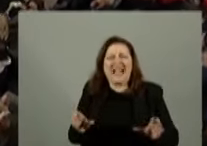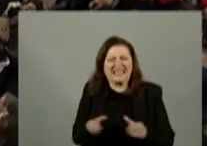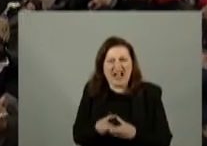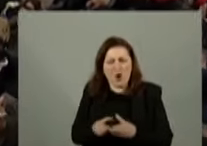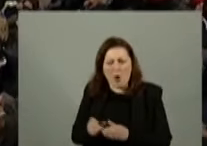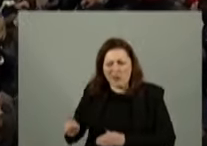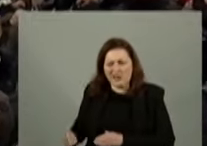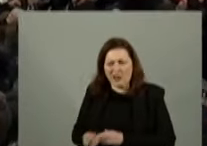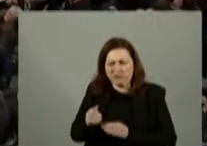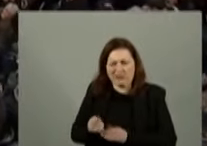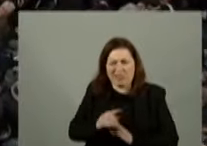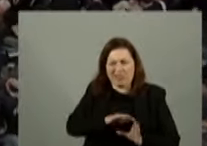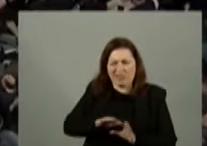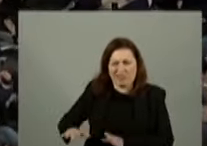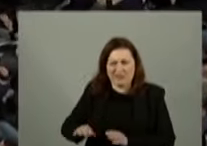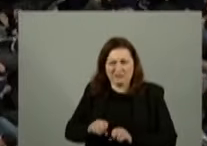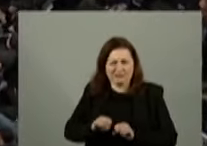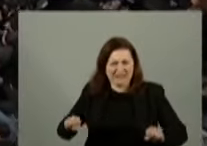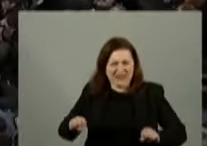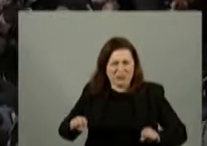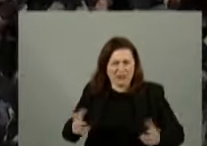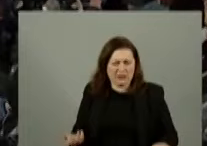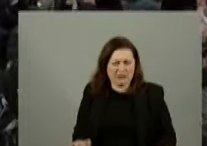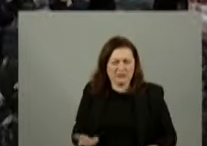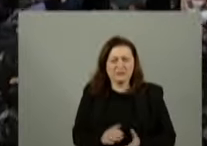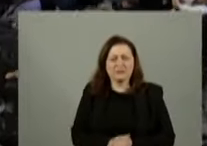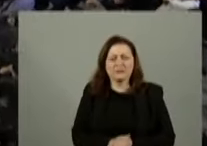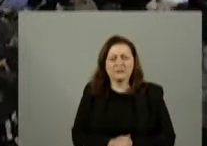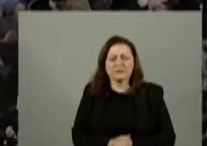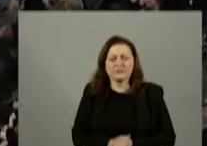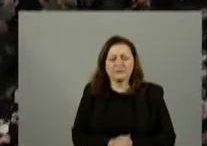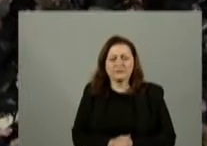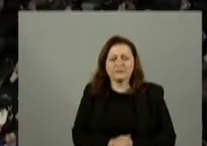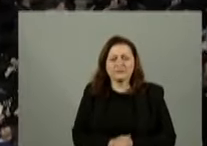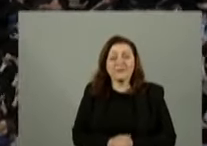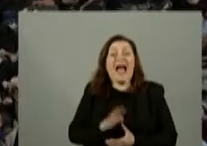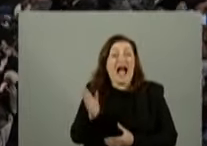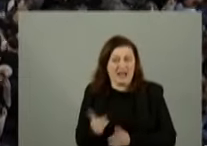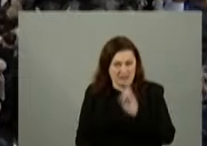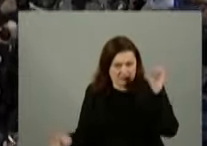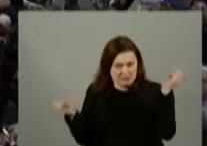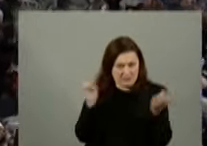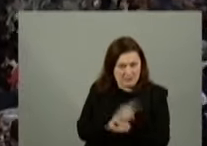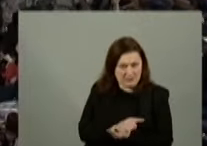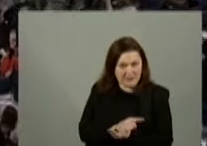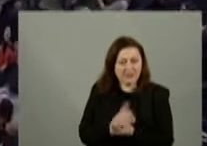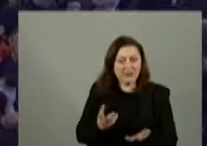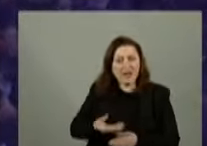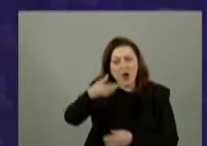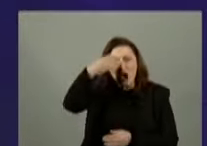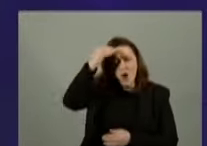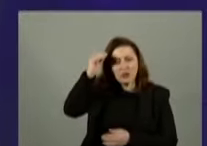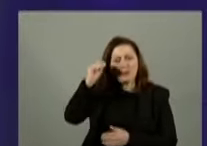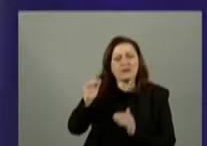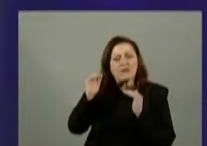είδε στο Taekwondo. Γιατί υπήρχαν διαρροές ότι ο Κασελάκης είναι έξαλλος με την παρέμβαση του